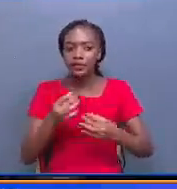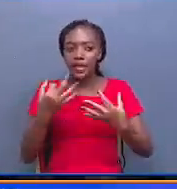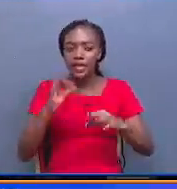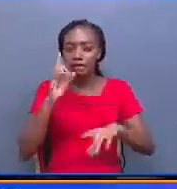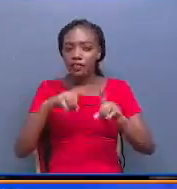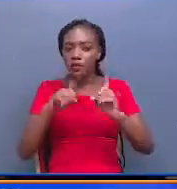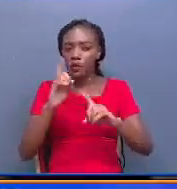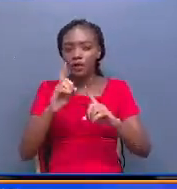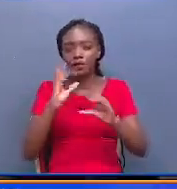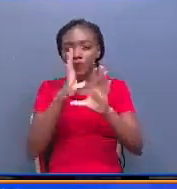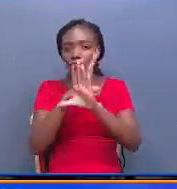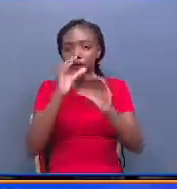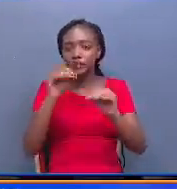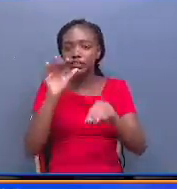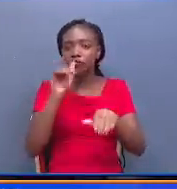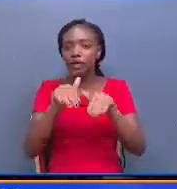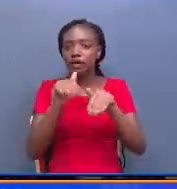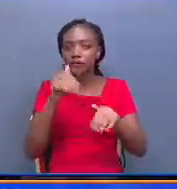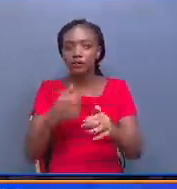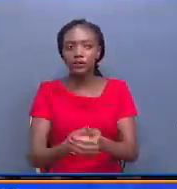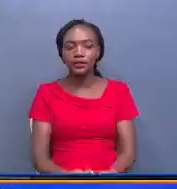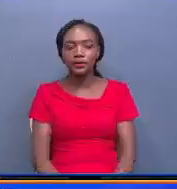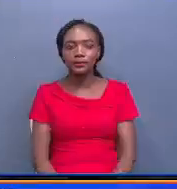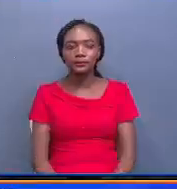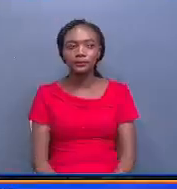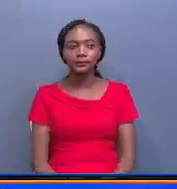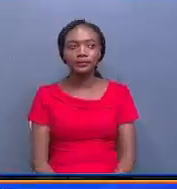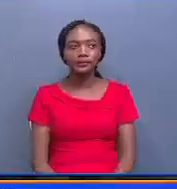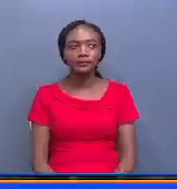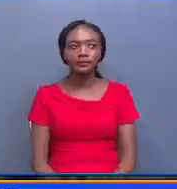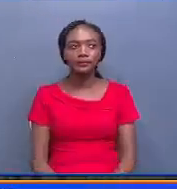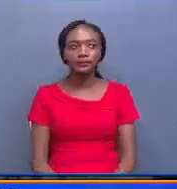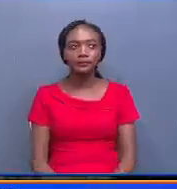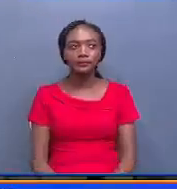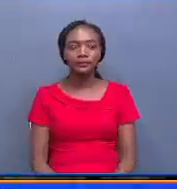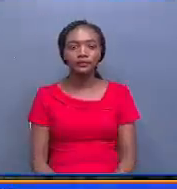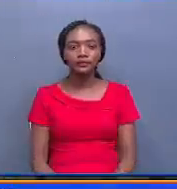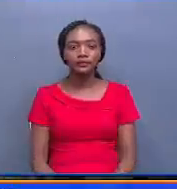if they win the presidential poll. Mwangi Maena, TV 47.